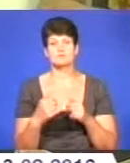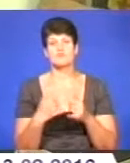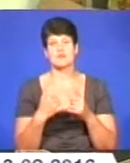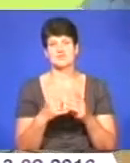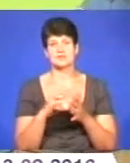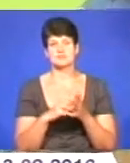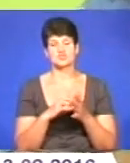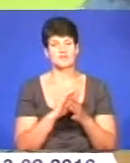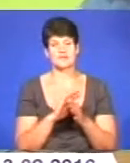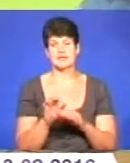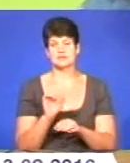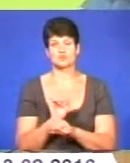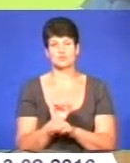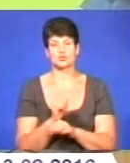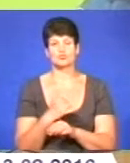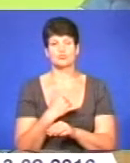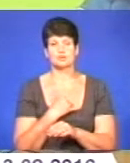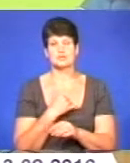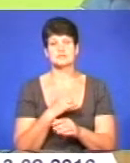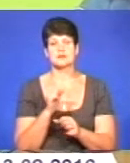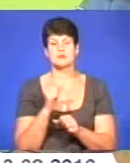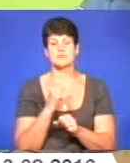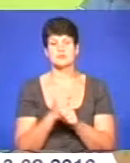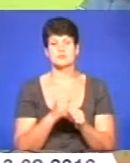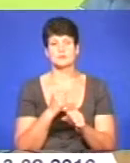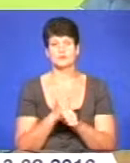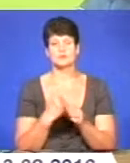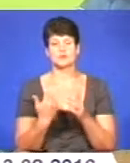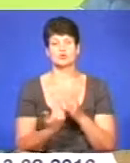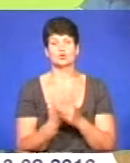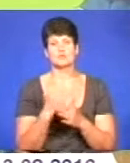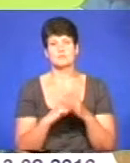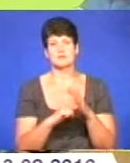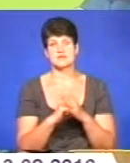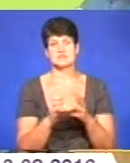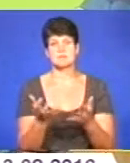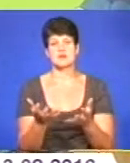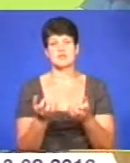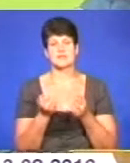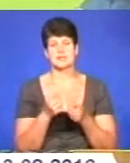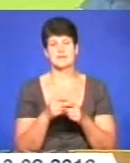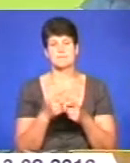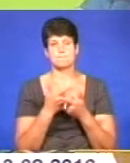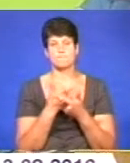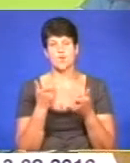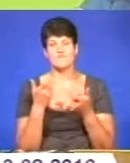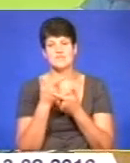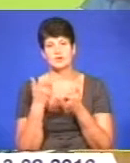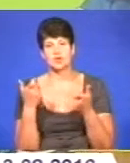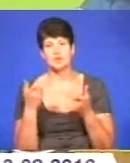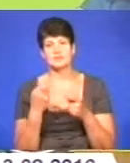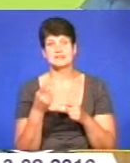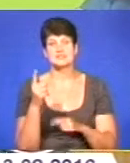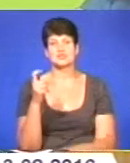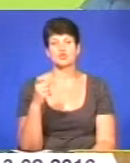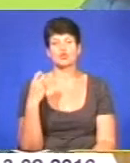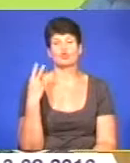зупиняють. У нас запрацювали нові бази прийняття повідомлень. Це лінія